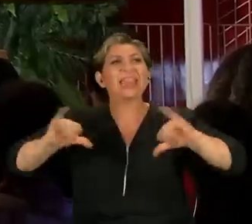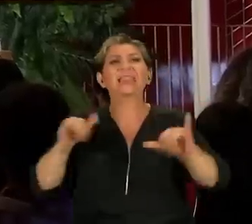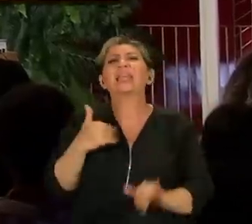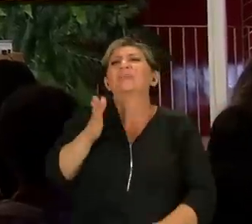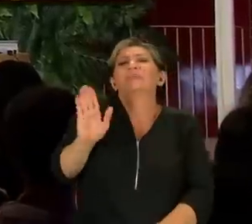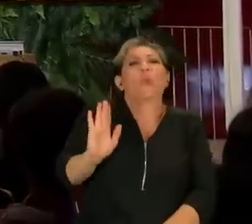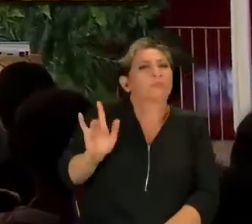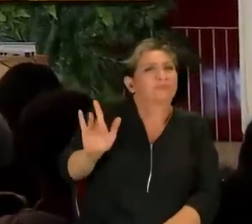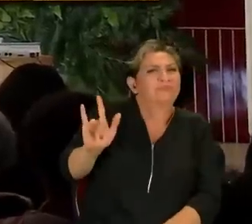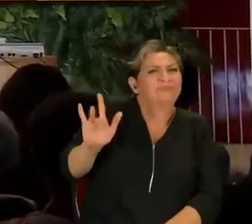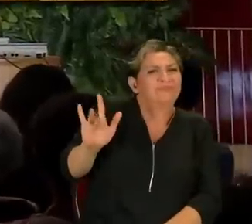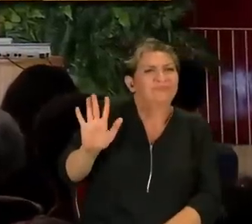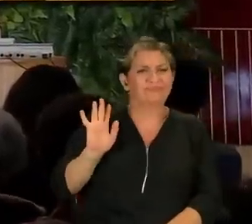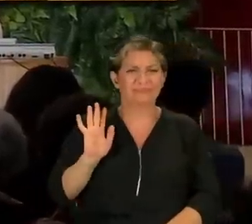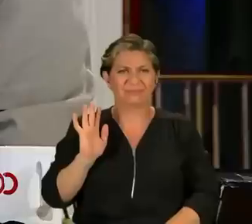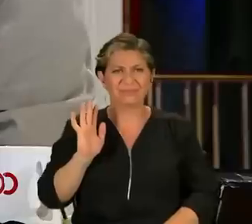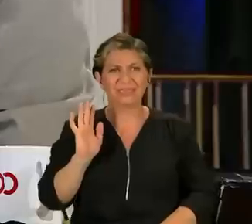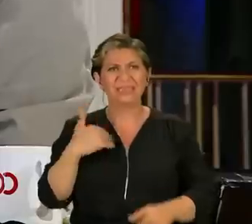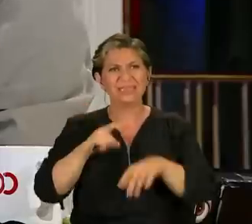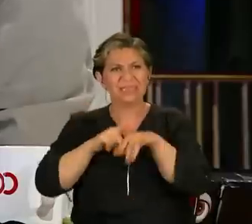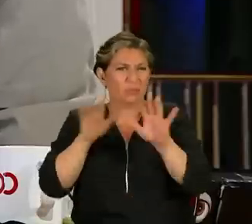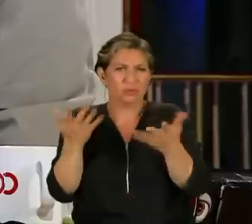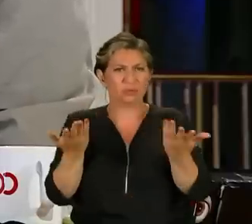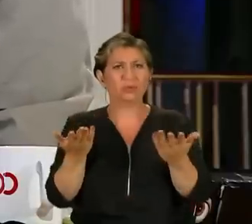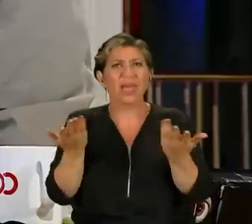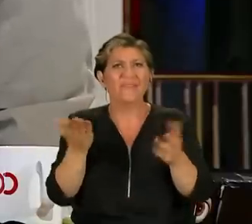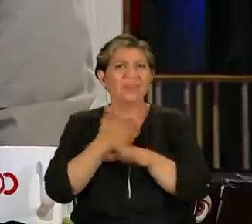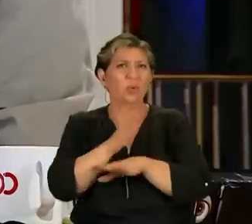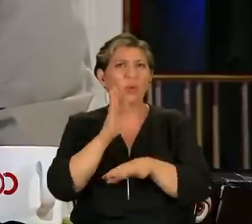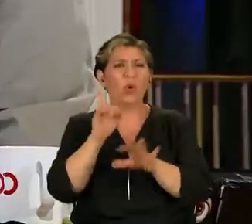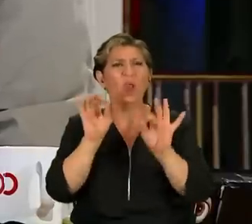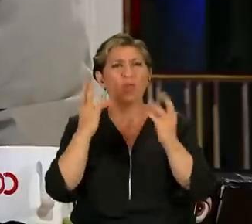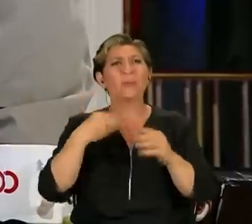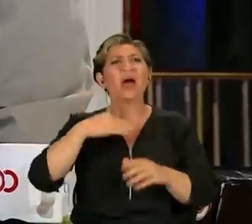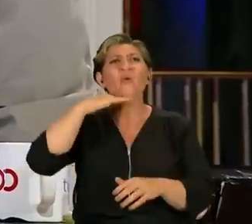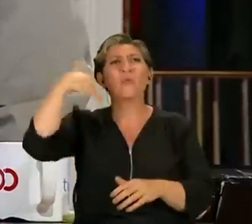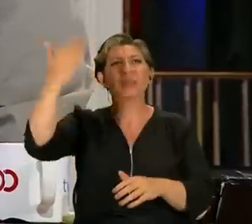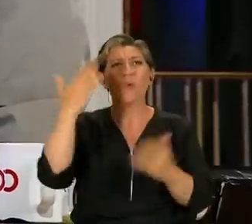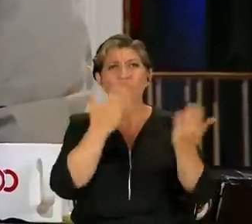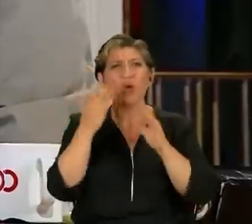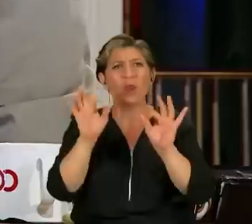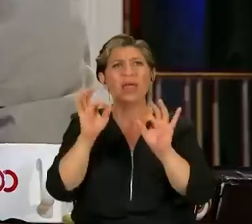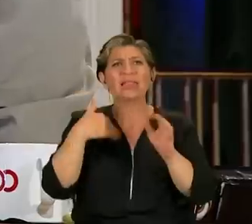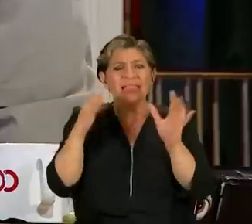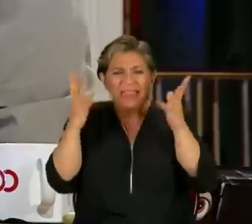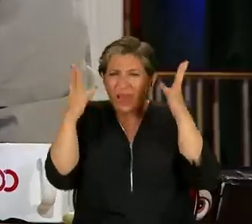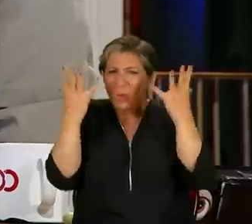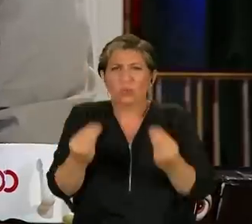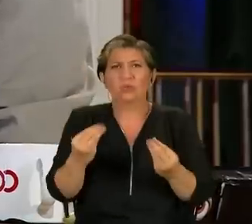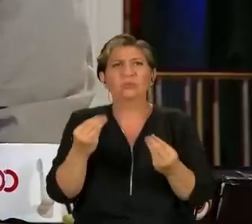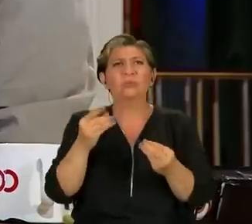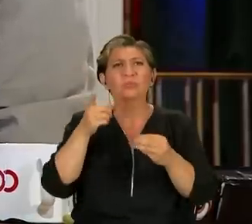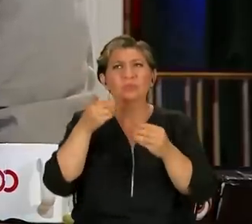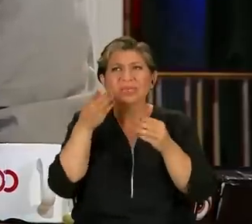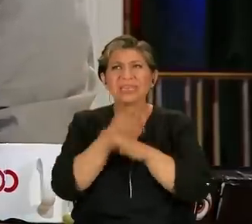bile geçmiyorum. Hımm. Ev sinirim bozulmuş. Evet öyle oluyor. Ben de yurt dışında okurken böyleydi. Deli oluyordum yahu. Evet.